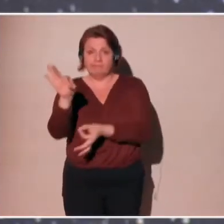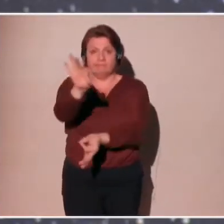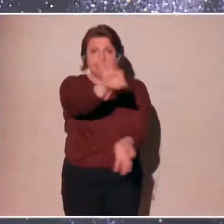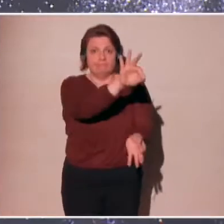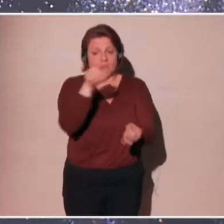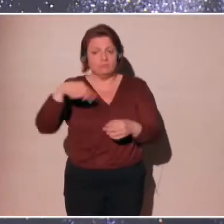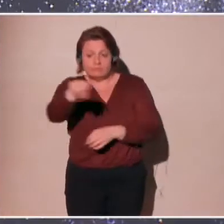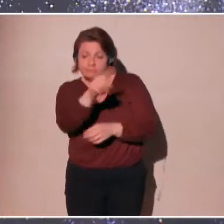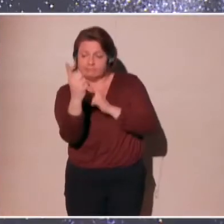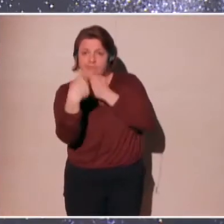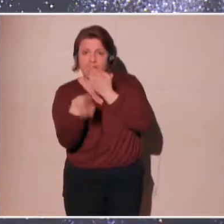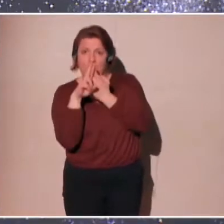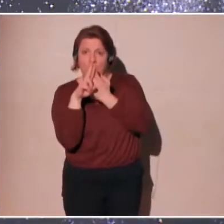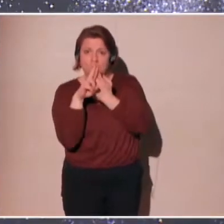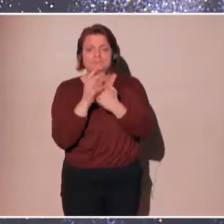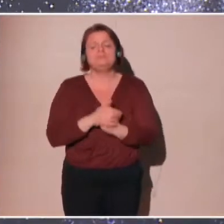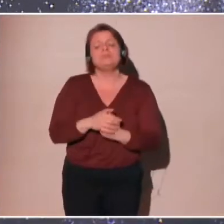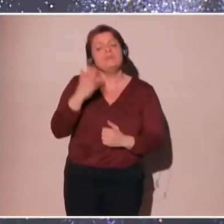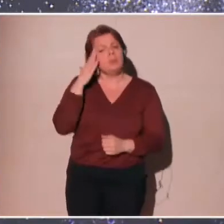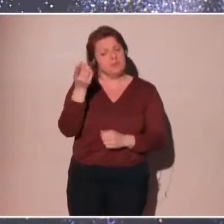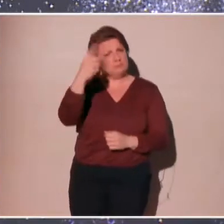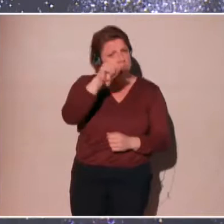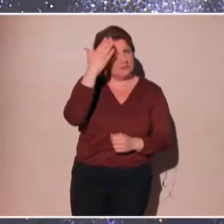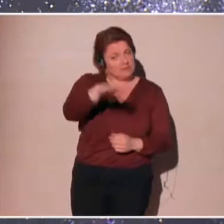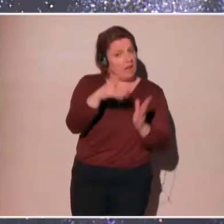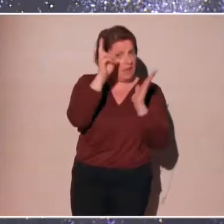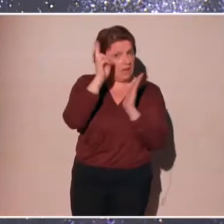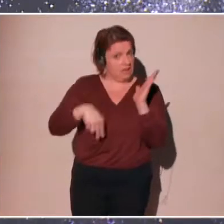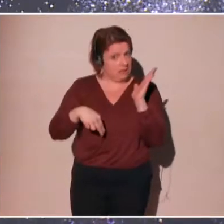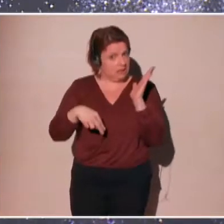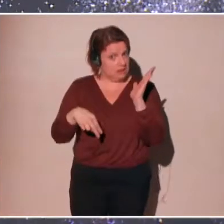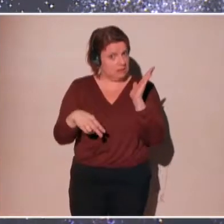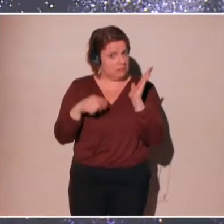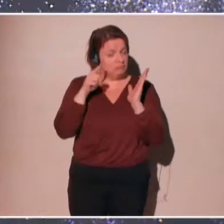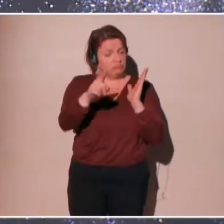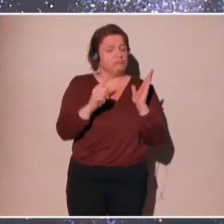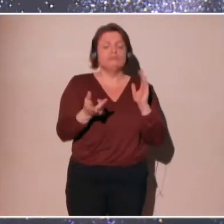questionnaire. Si vous savez lire, vous comprendrez